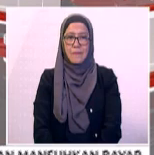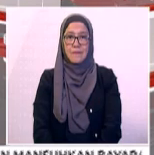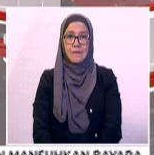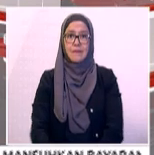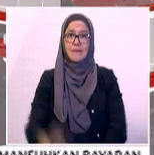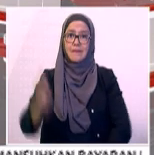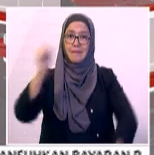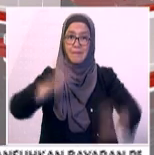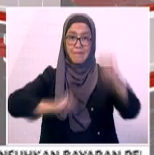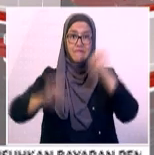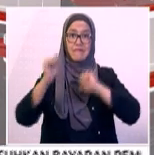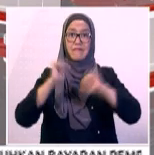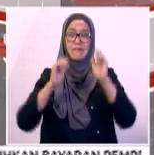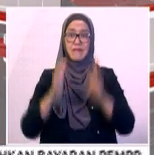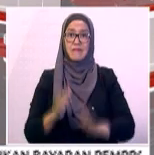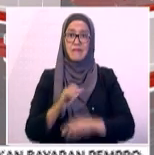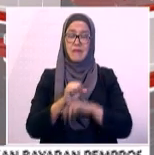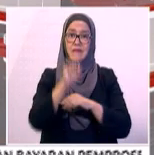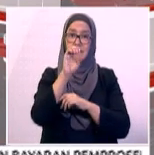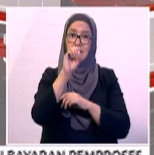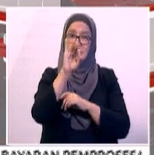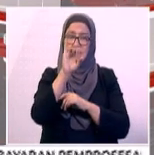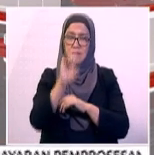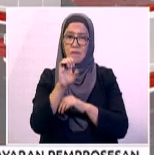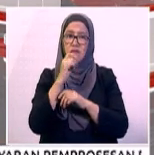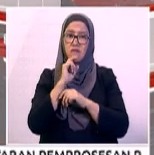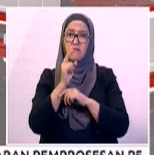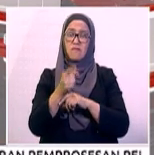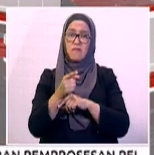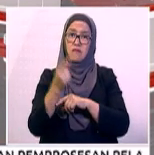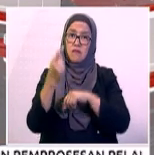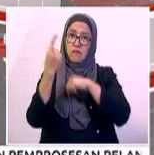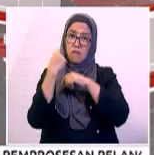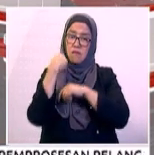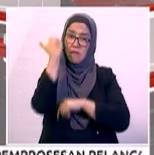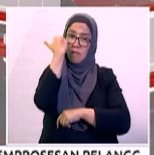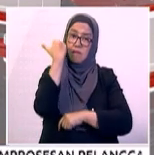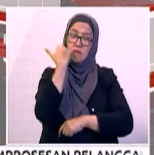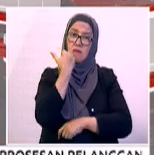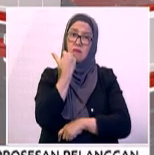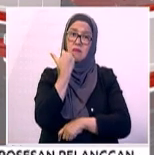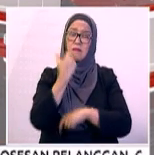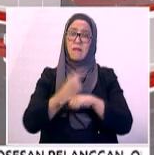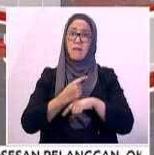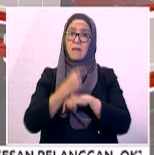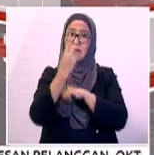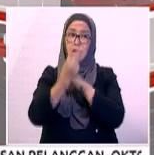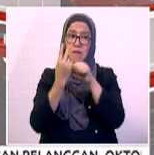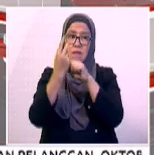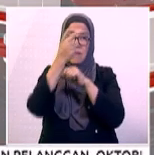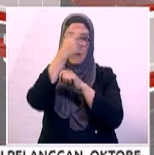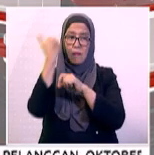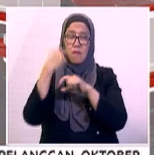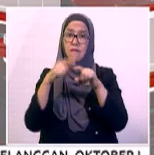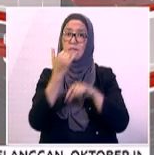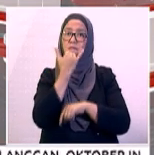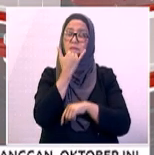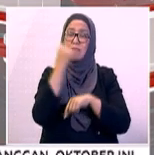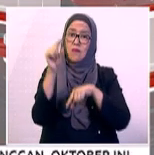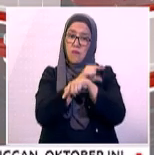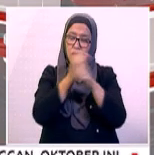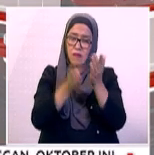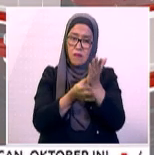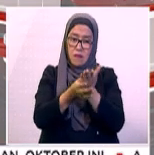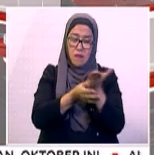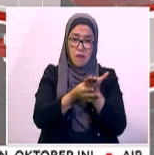Pelakon Sophie Jikan dijatuhi hukuman penjara setahun oleh Mahkamah Majistret Petaling Jaya atas kesalahan menggunakan dadah